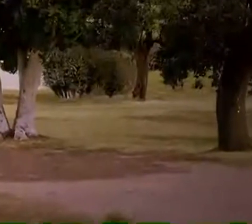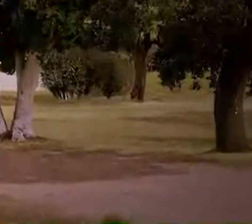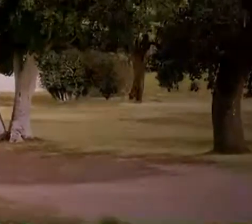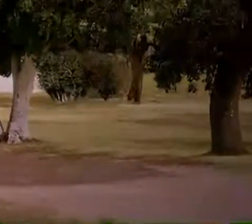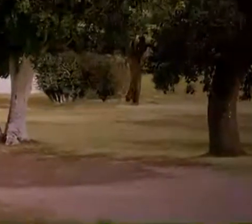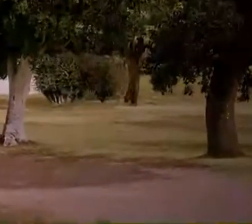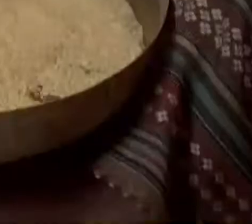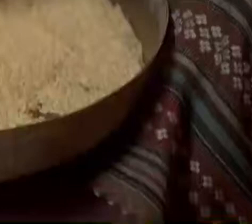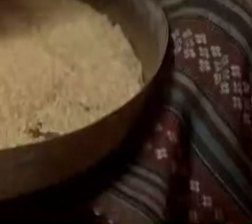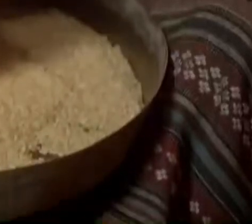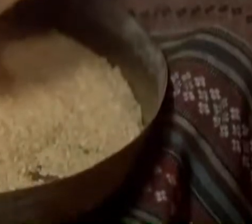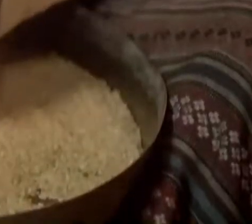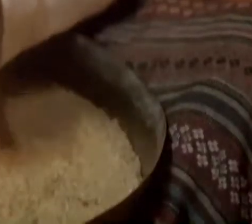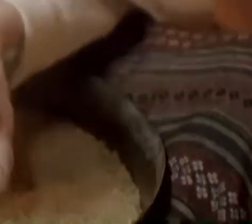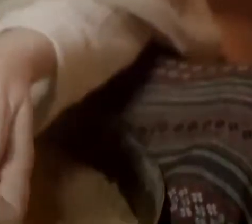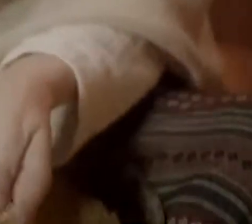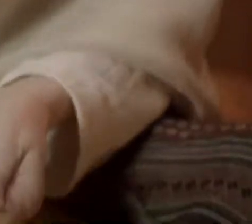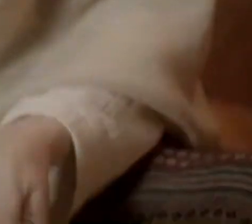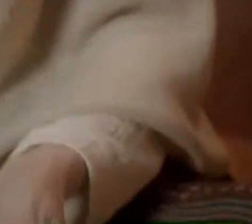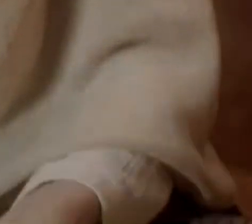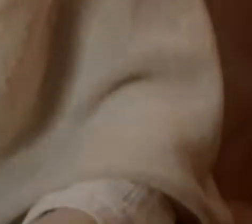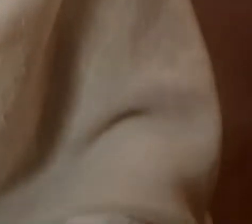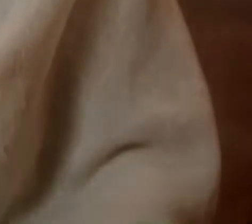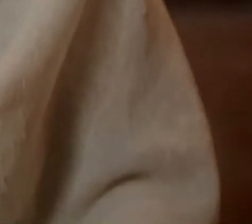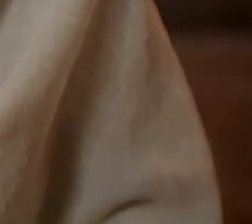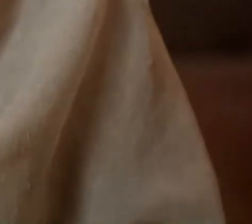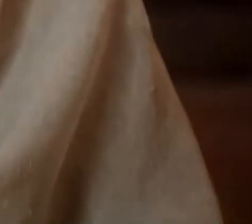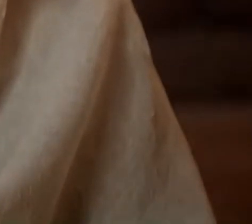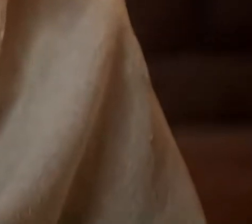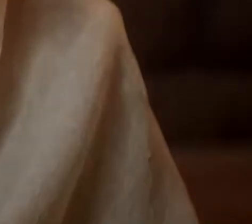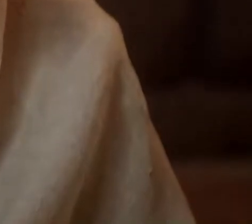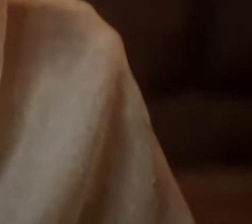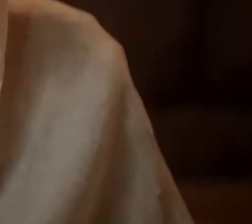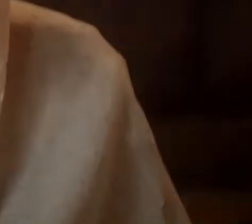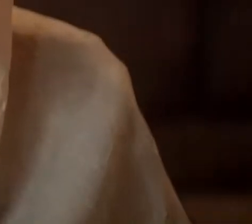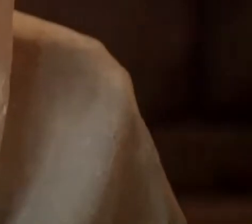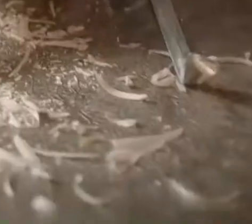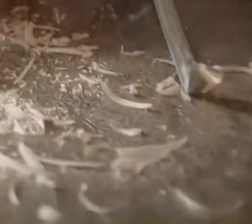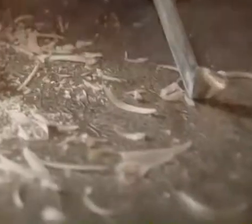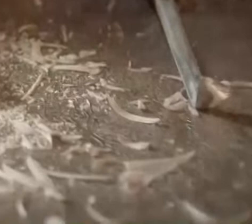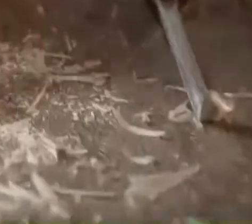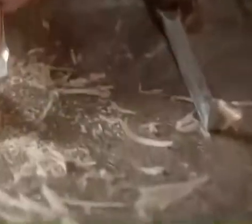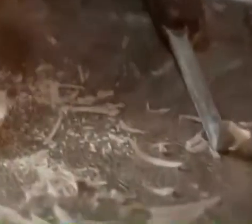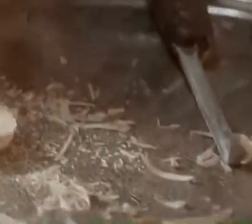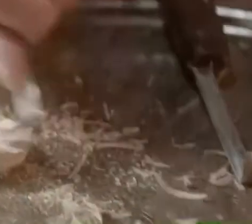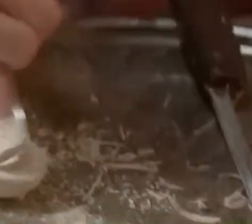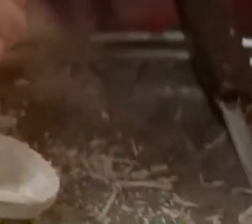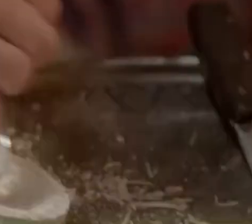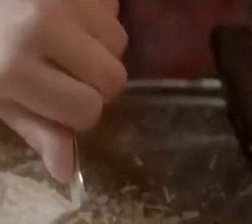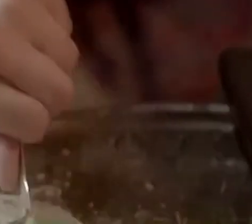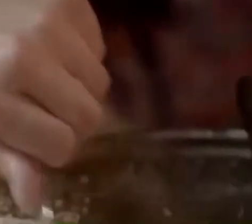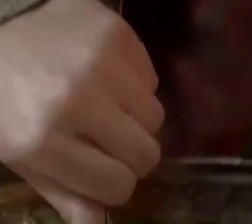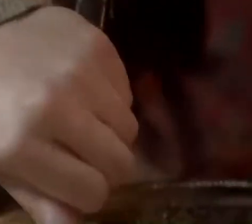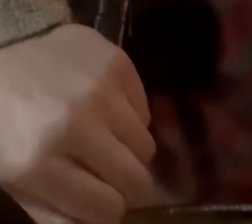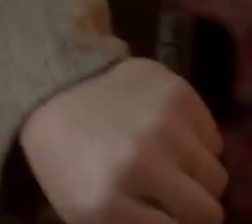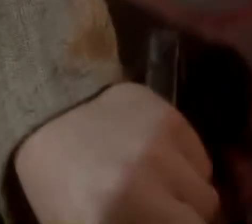Dergah. Hanım ana oturduğu yerde tepsideki bulgurları ufalarken bir yandan tebessümle şeyhi izliyor. Şeyh sofranın başında tahta